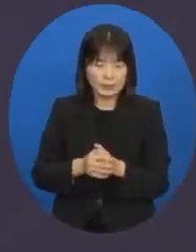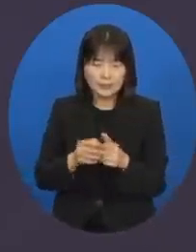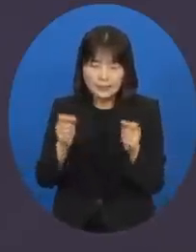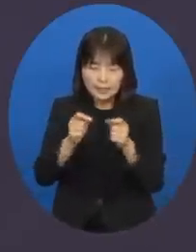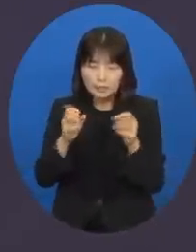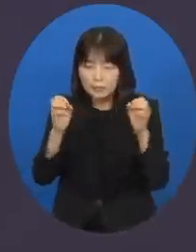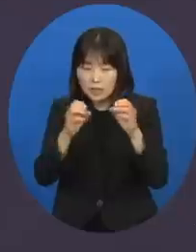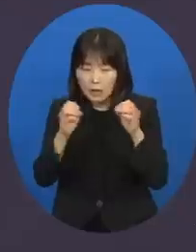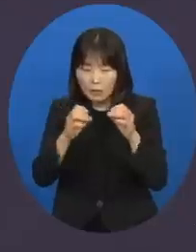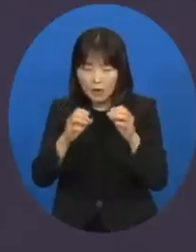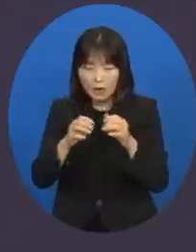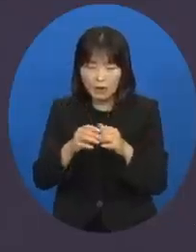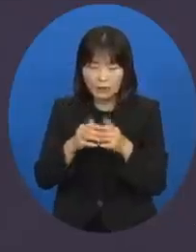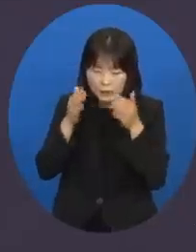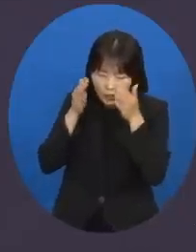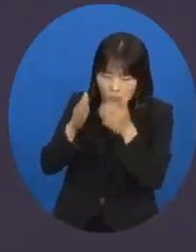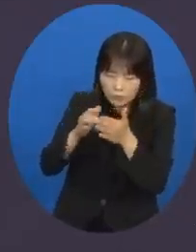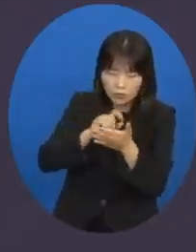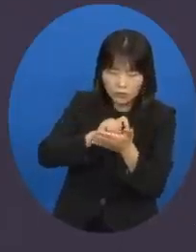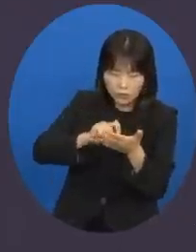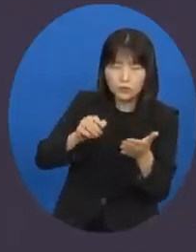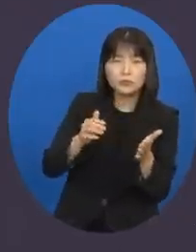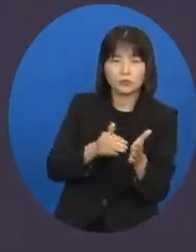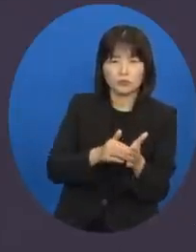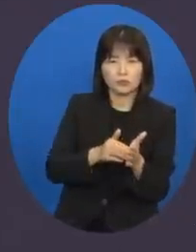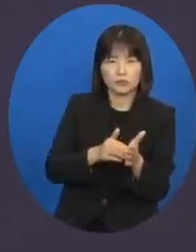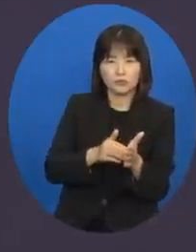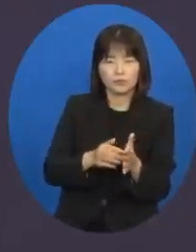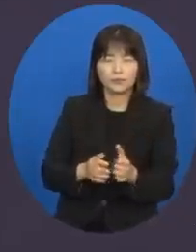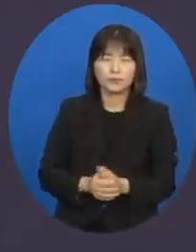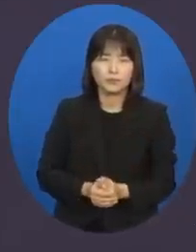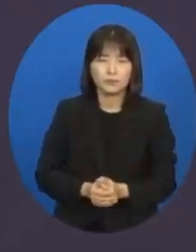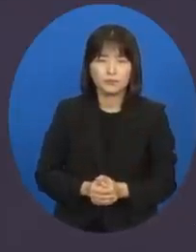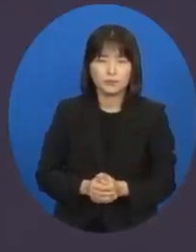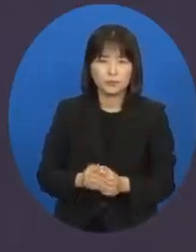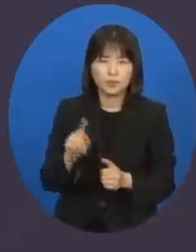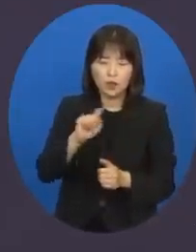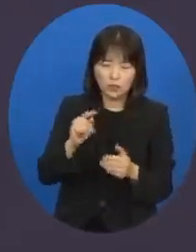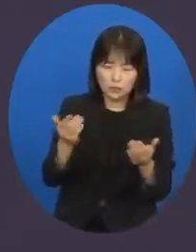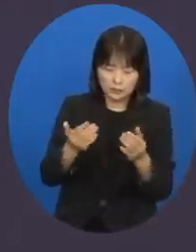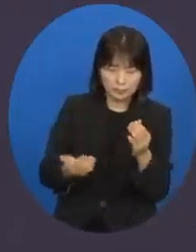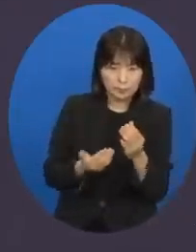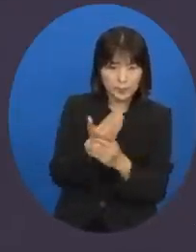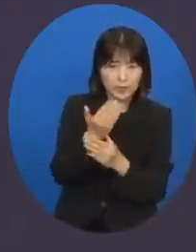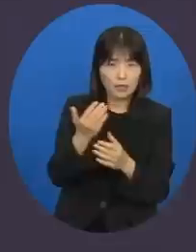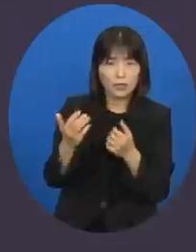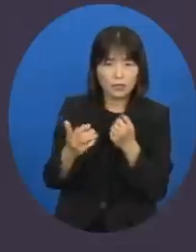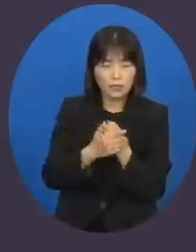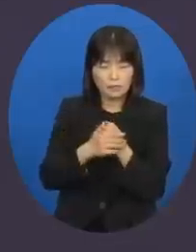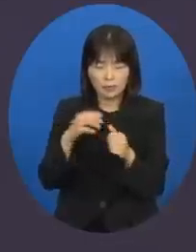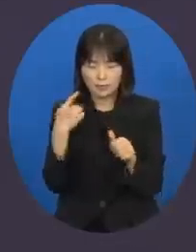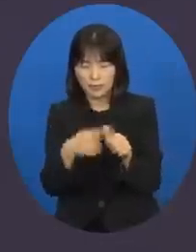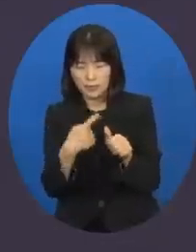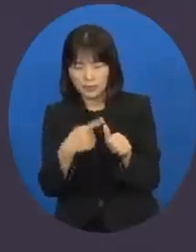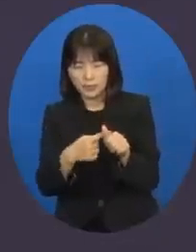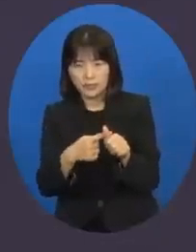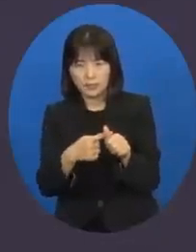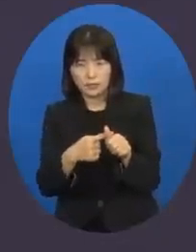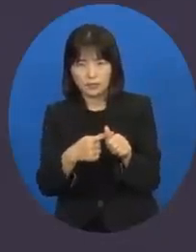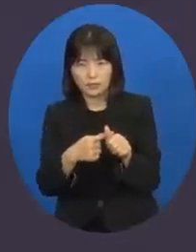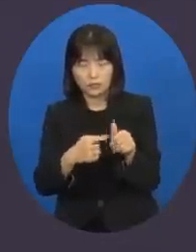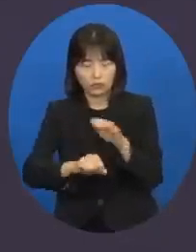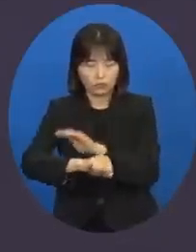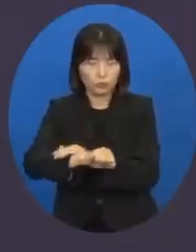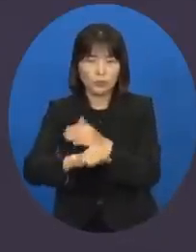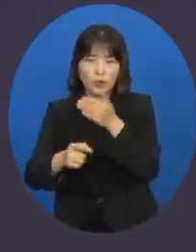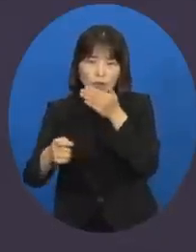하고 있었던 것이죠. 과연 어떤 일이 벌어졌길래 그렇게 조롱했던, 욕했던 이 우편의